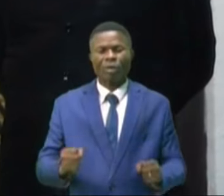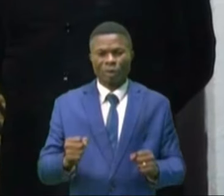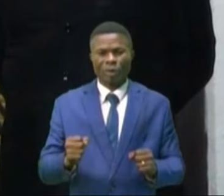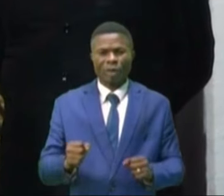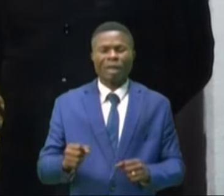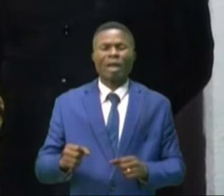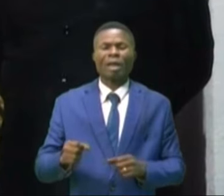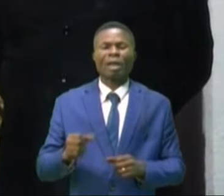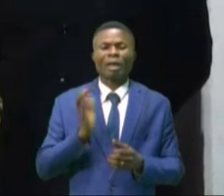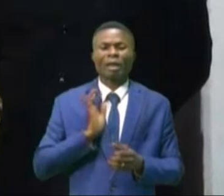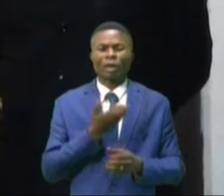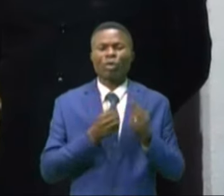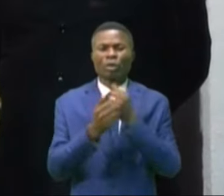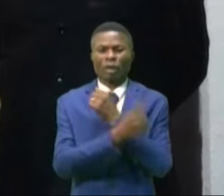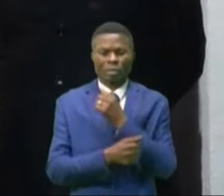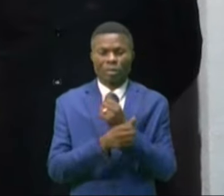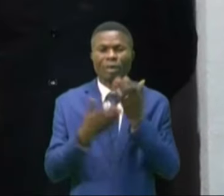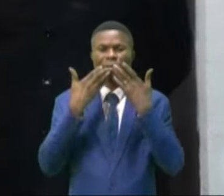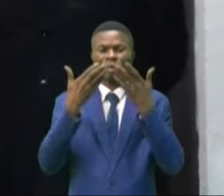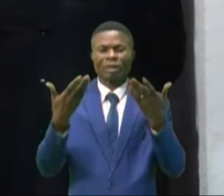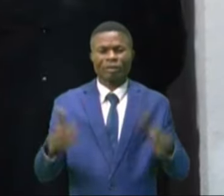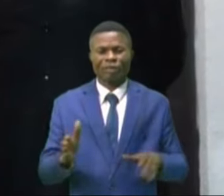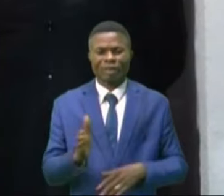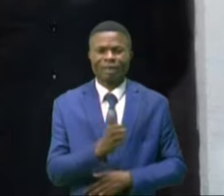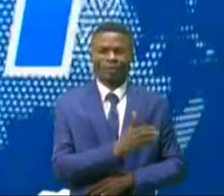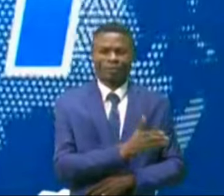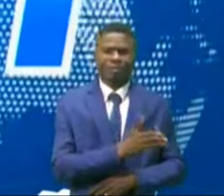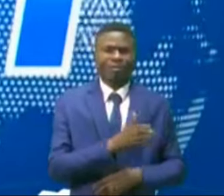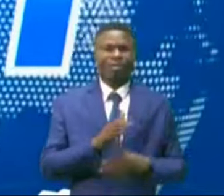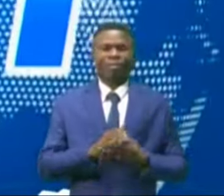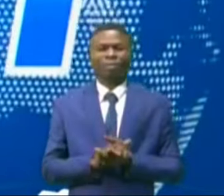région. Merci.